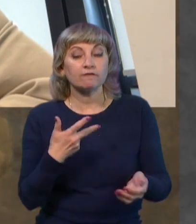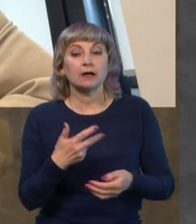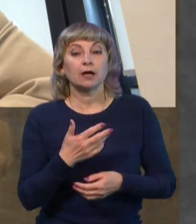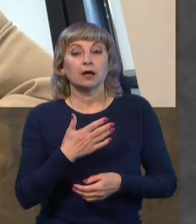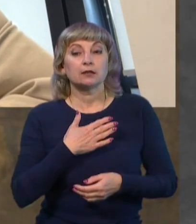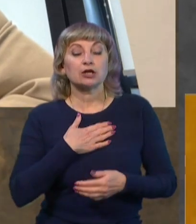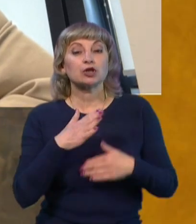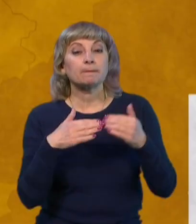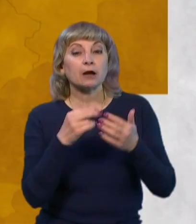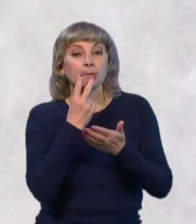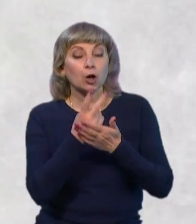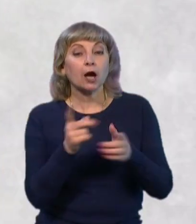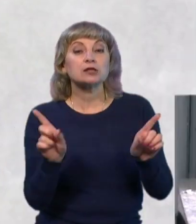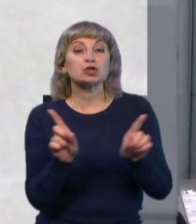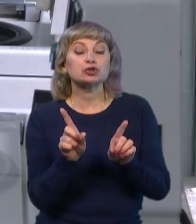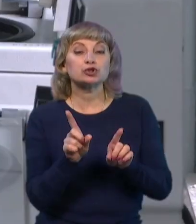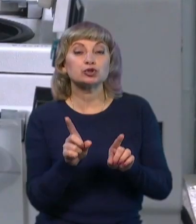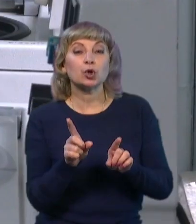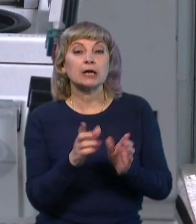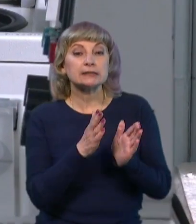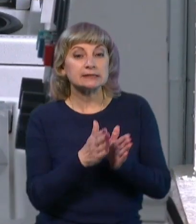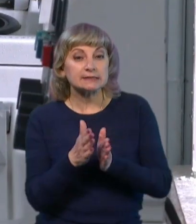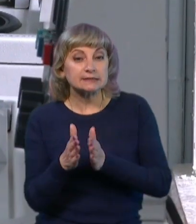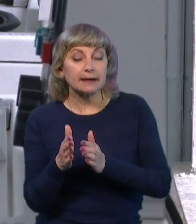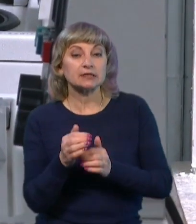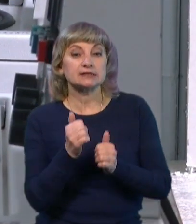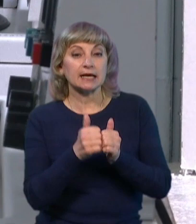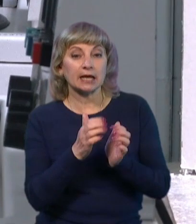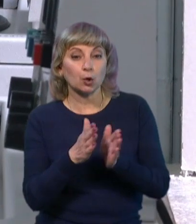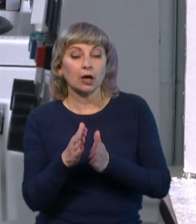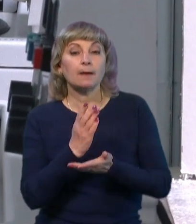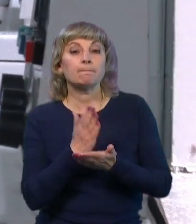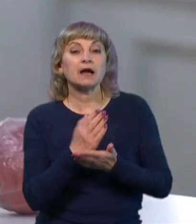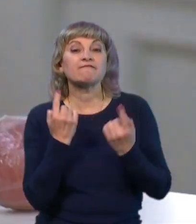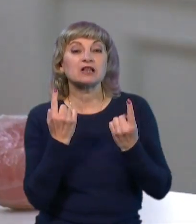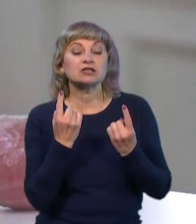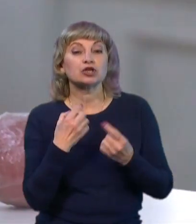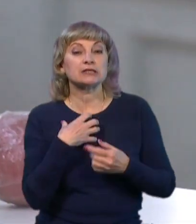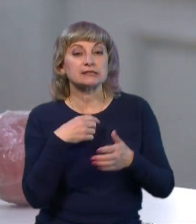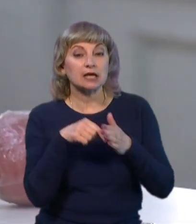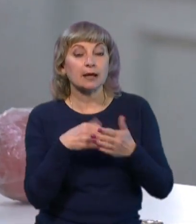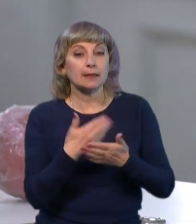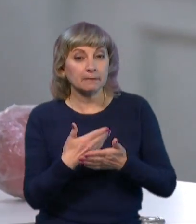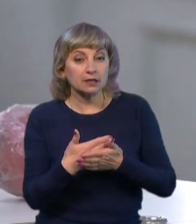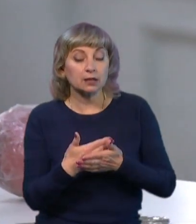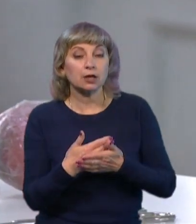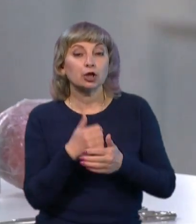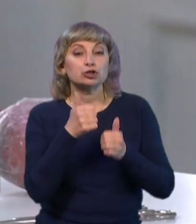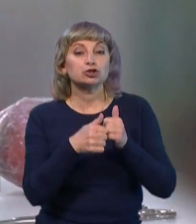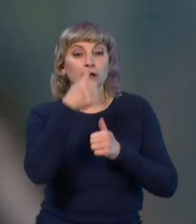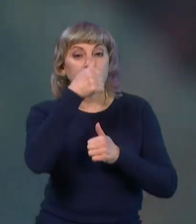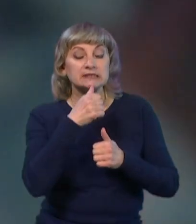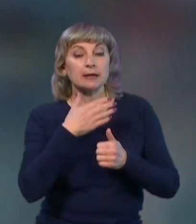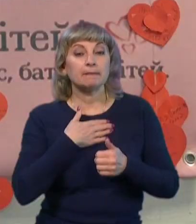Наша практика показує, що системність і регулярність має величезне значення. Наприклад, щомісяця ми